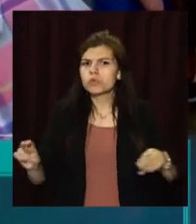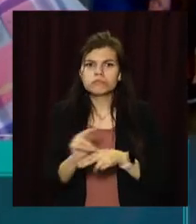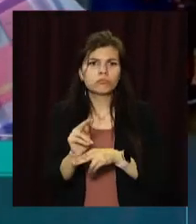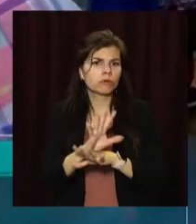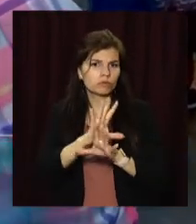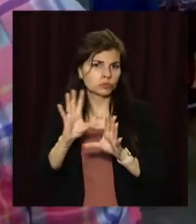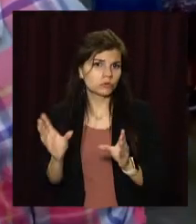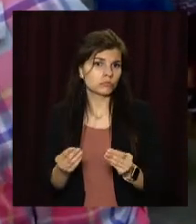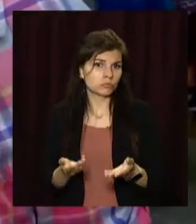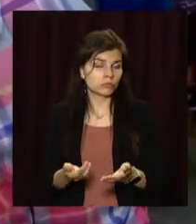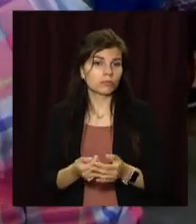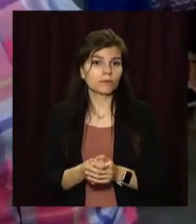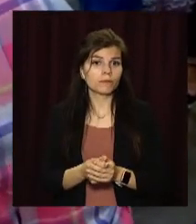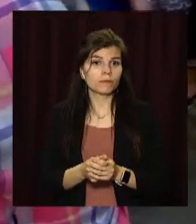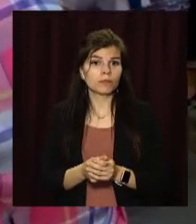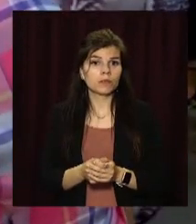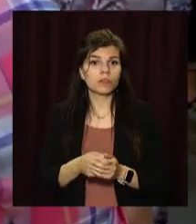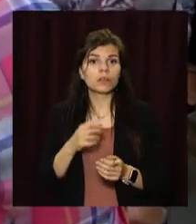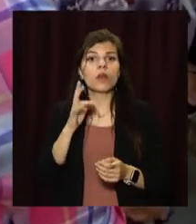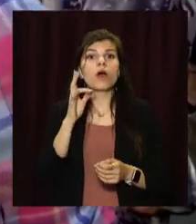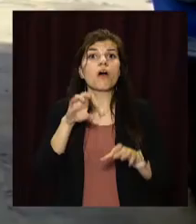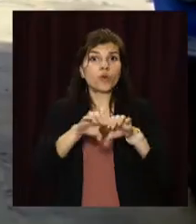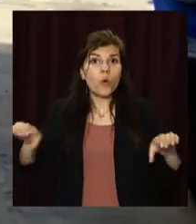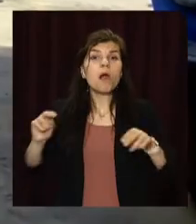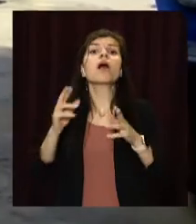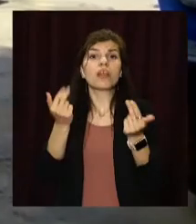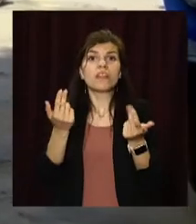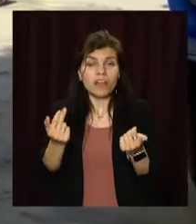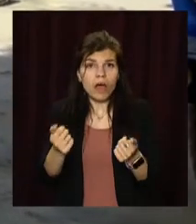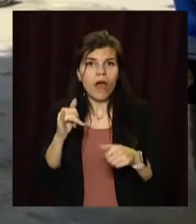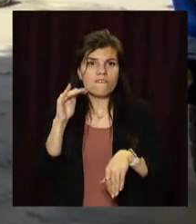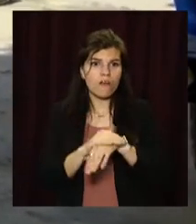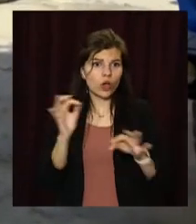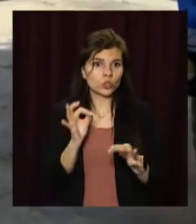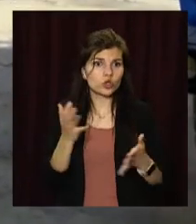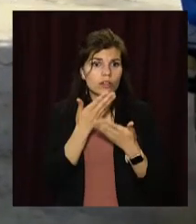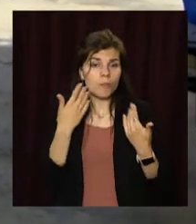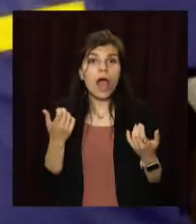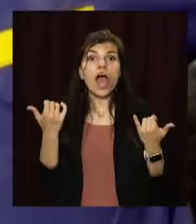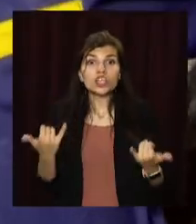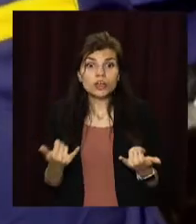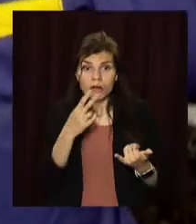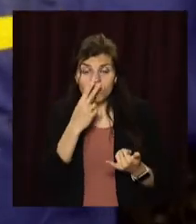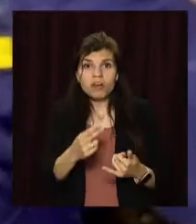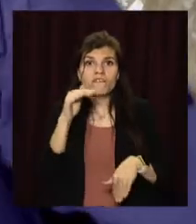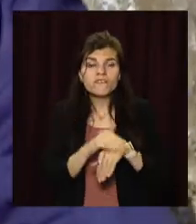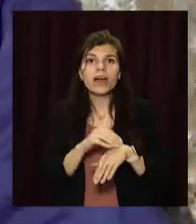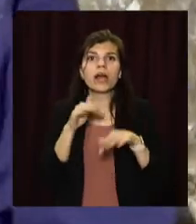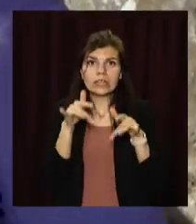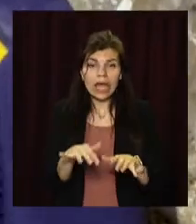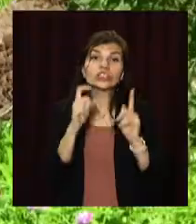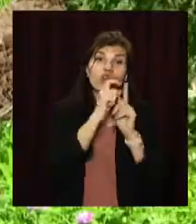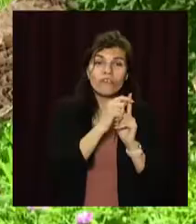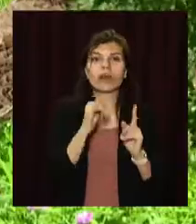письма лежить. А нічого не було зроблено. І тепер нам от це така радість. Оновлювати комунікації будуть і